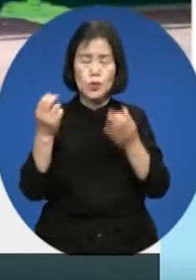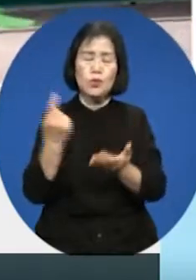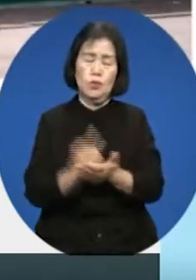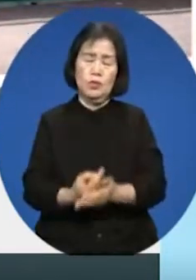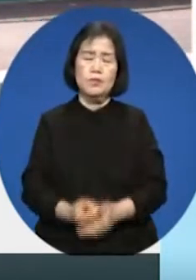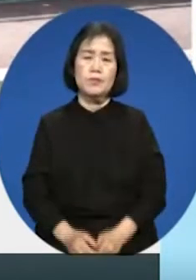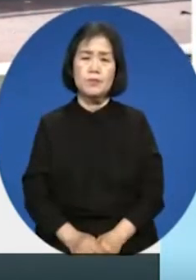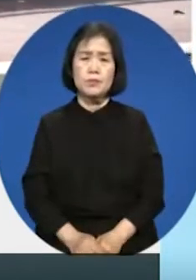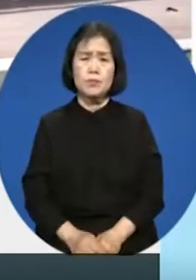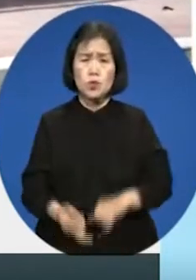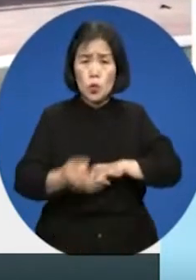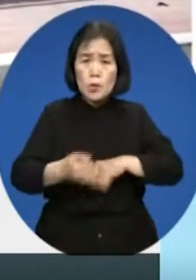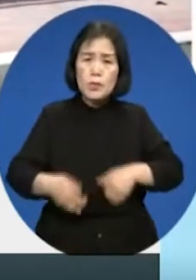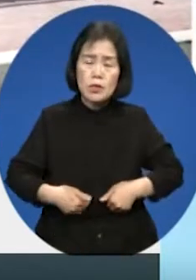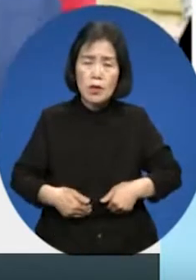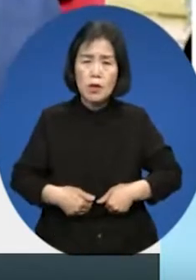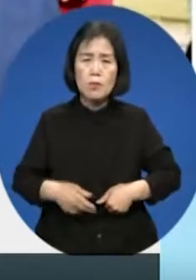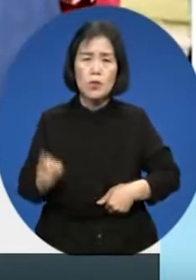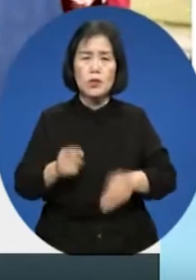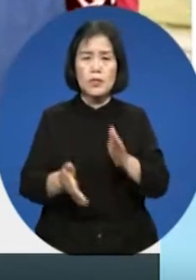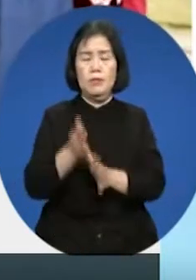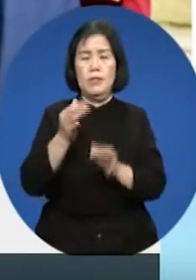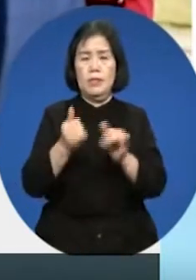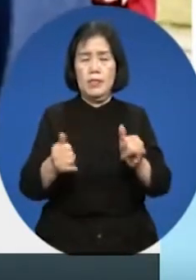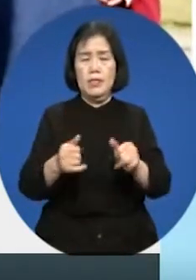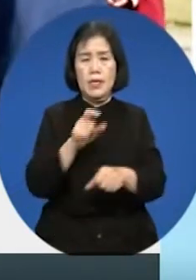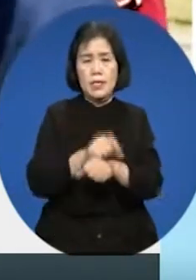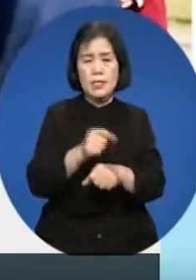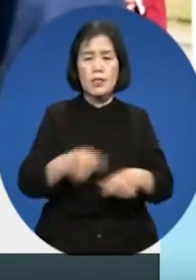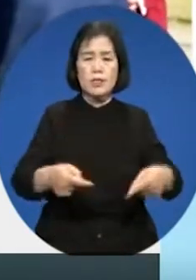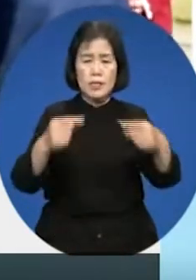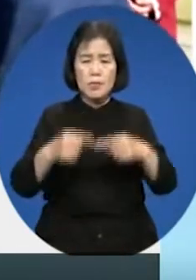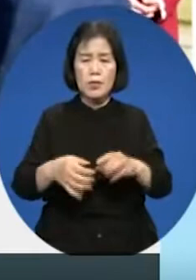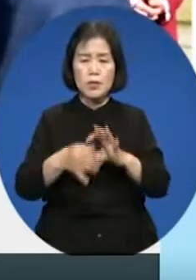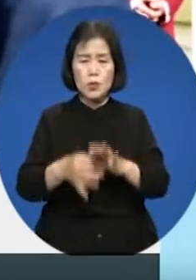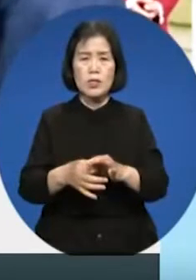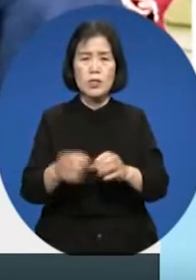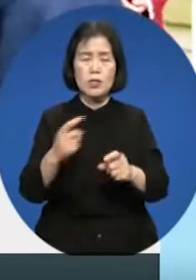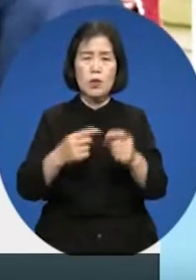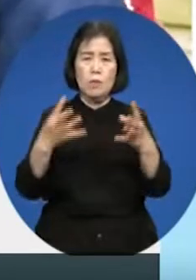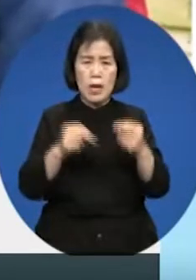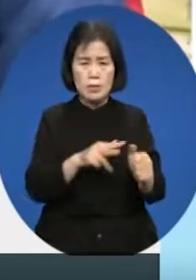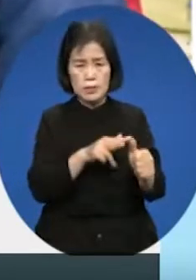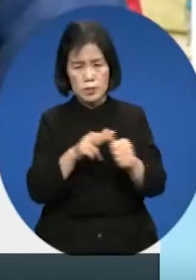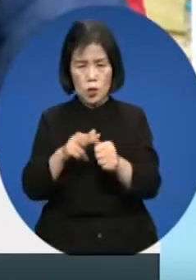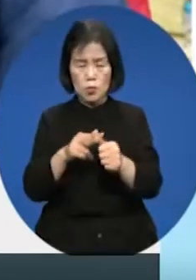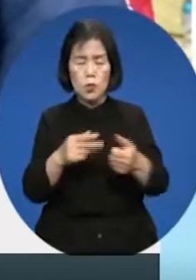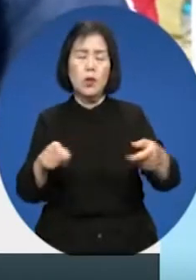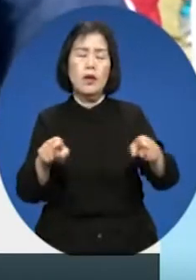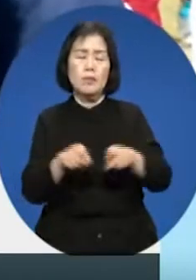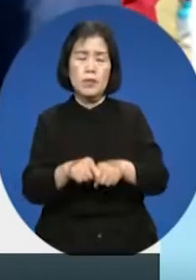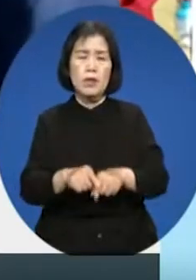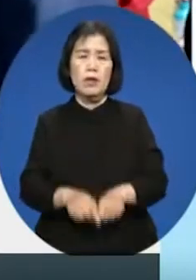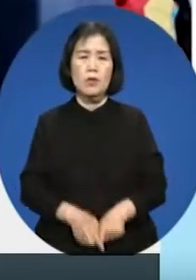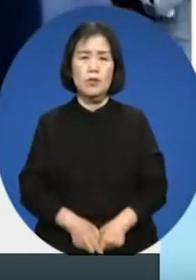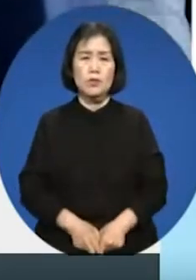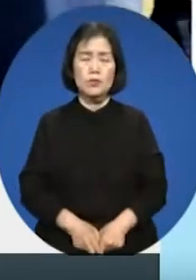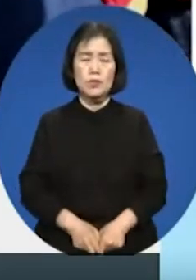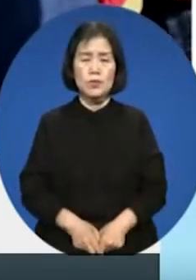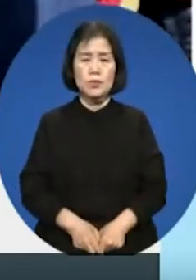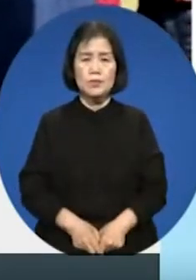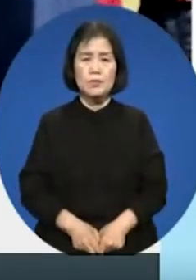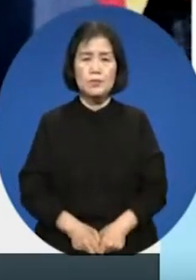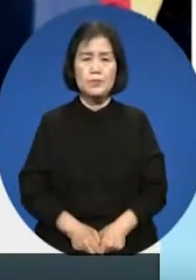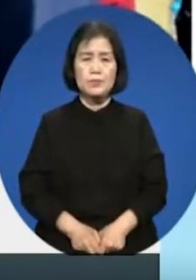것은 시민들께서 시 행정의 참여를 통해서 보다 많은 정보를 공유하고 그렇게 함께할 수 있는